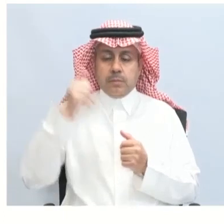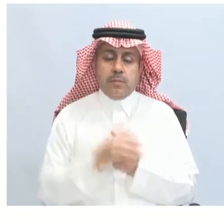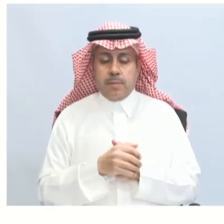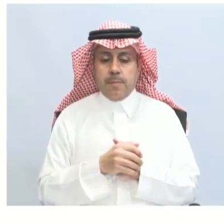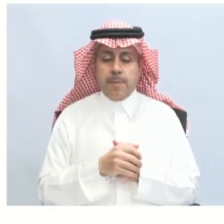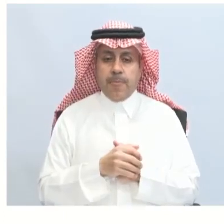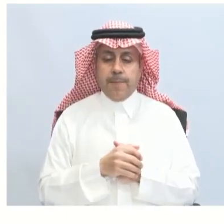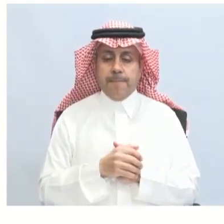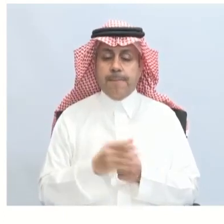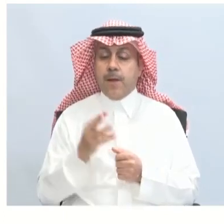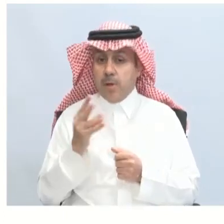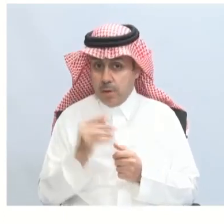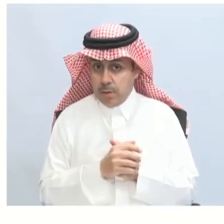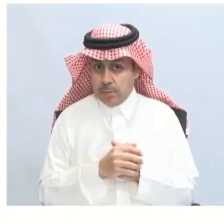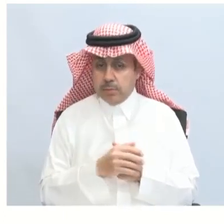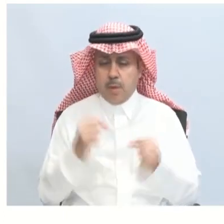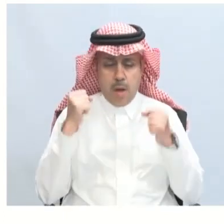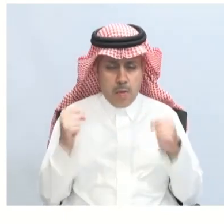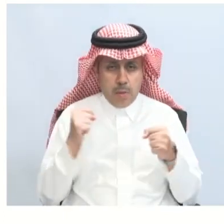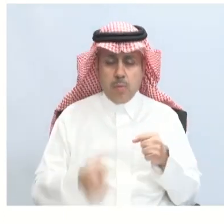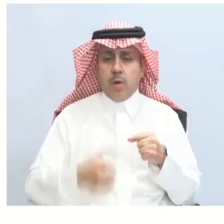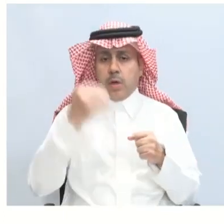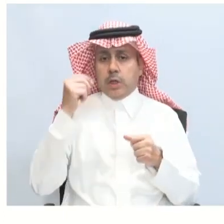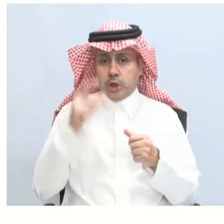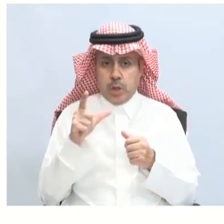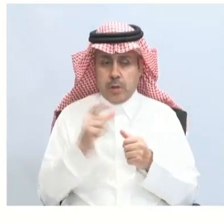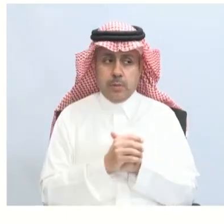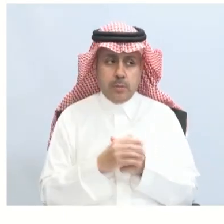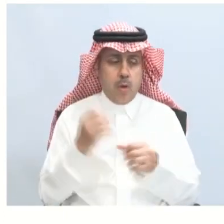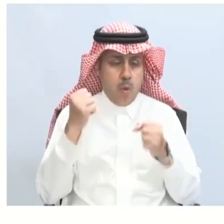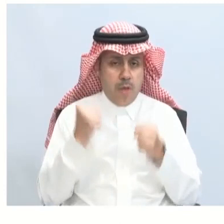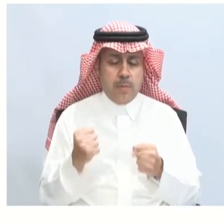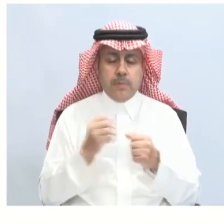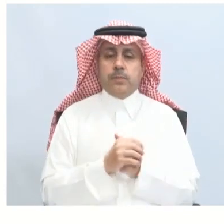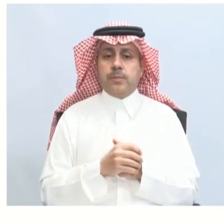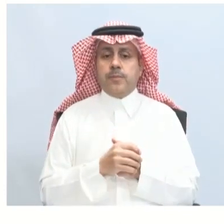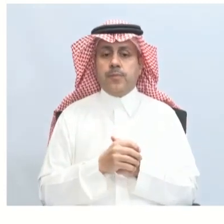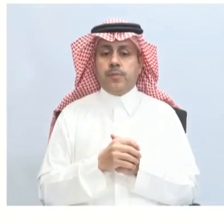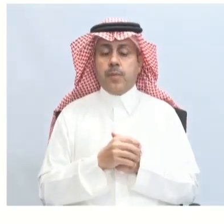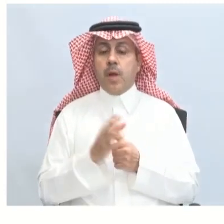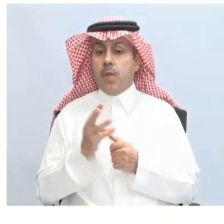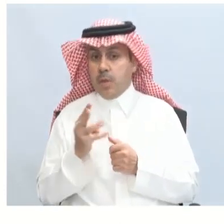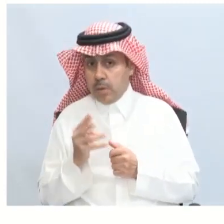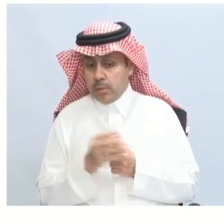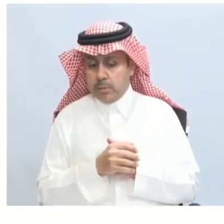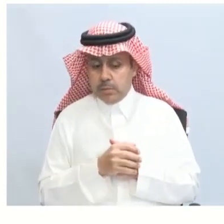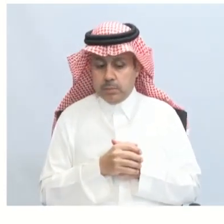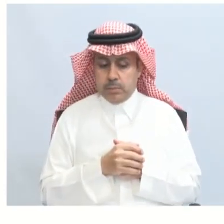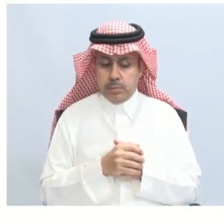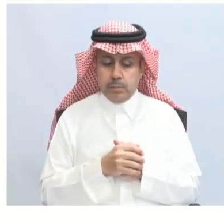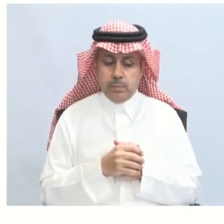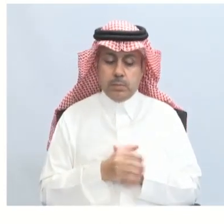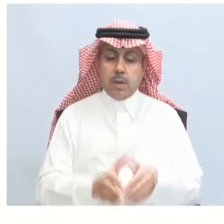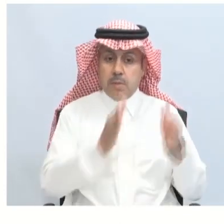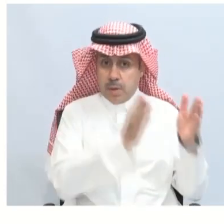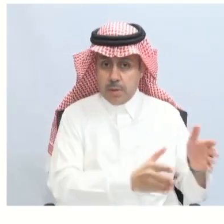عز وجل للعبد يعتبر اعظم واجل من واعظم واجل من ذكر العبد لله ثم